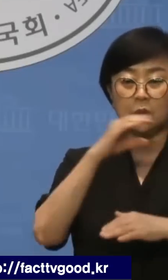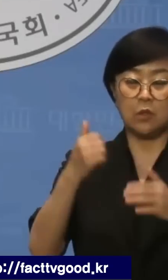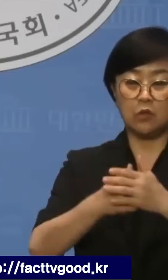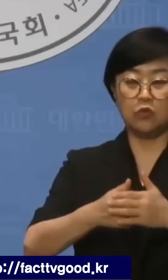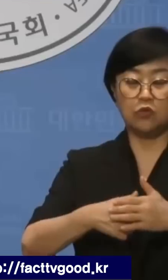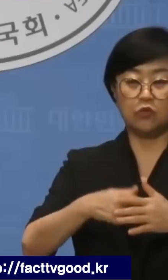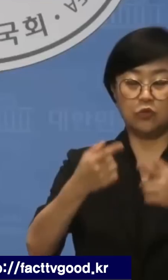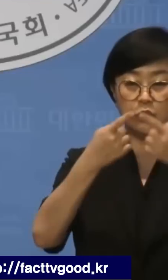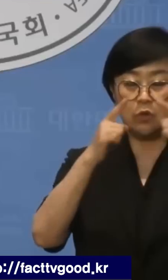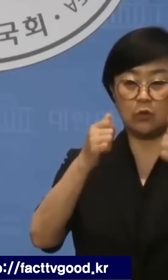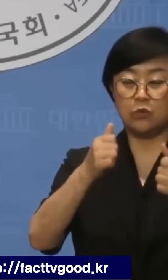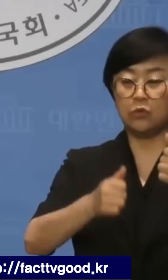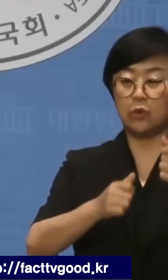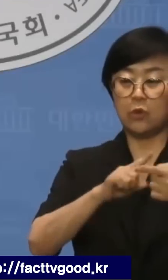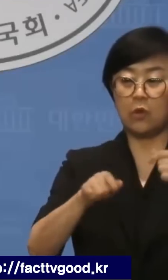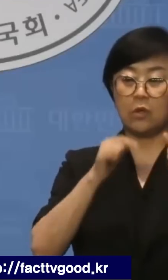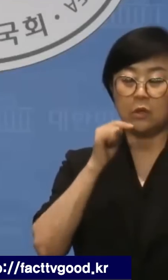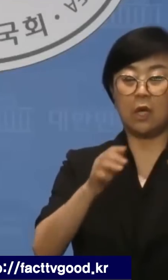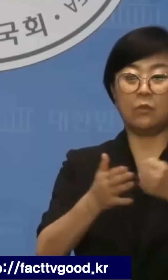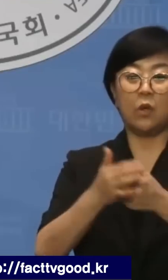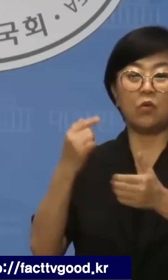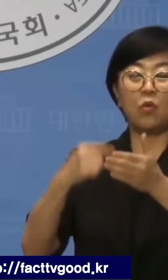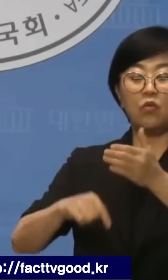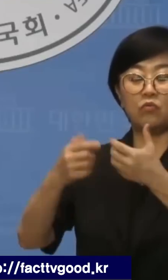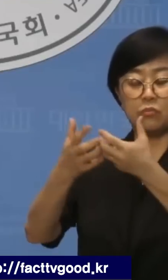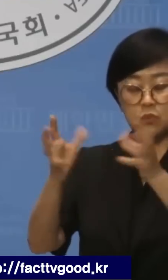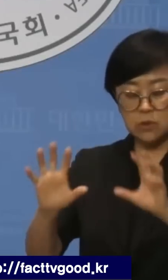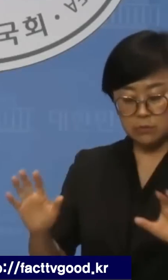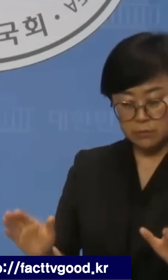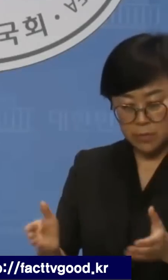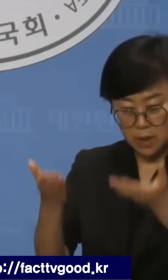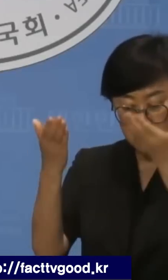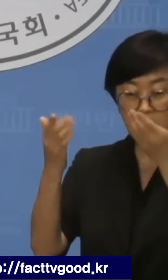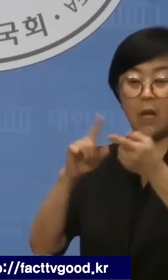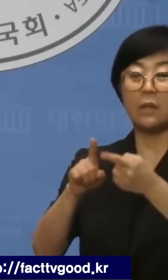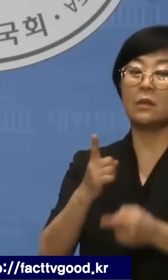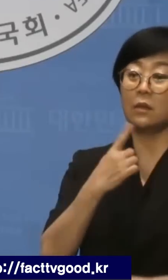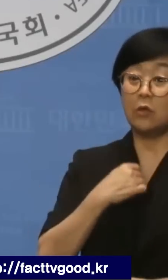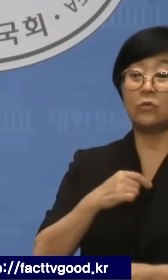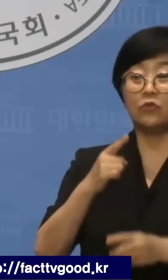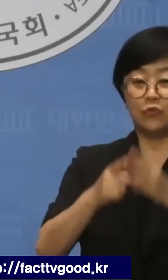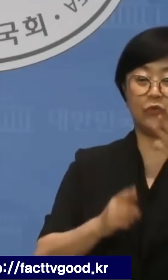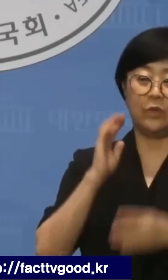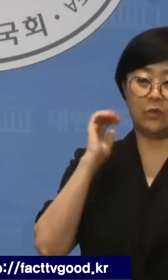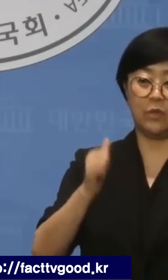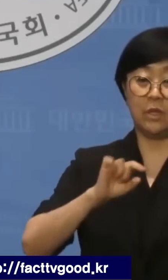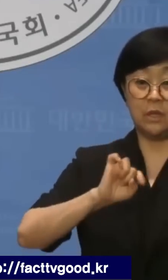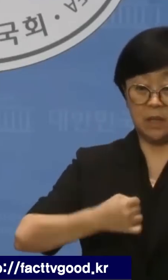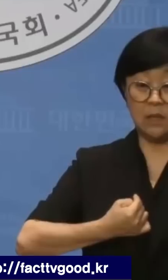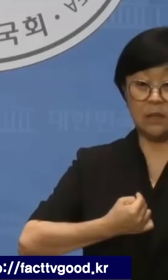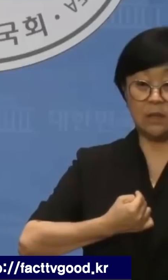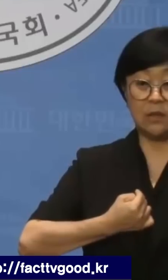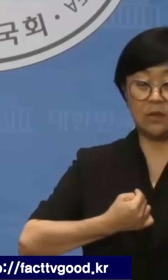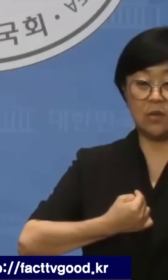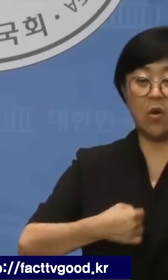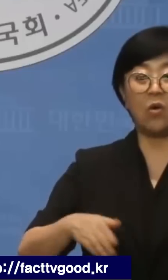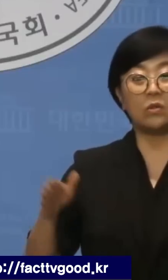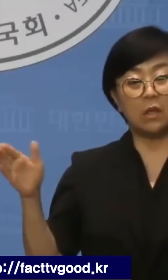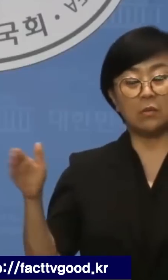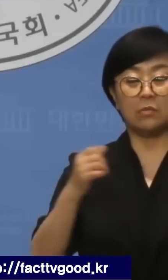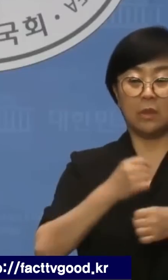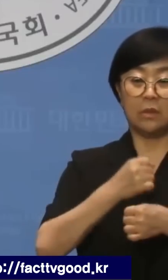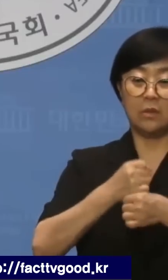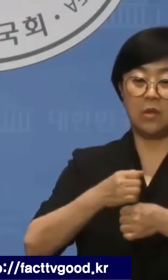공정수능 지시를 반영하지 않았다며 교육부를 들쑤셔놓았던 윤 대통령이 자신을 대놓고 헛수아비로